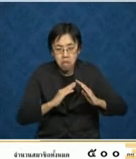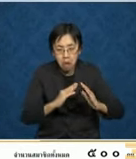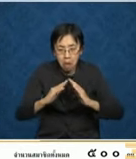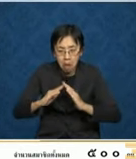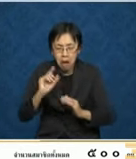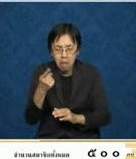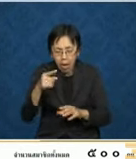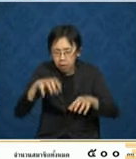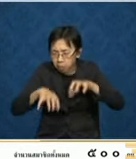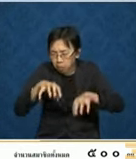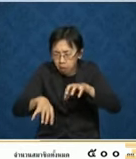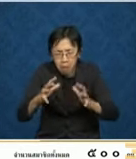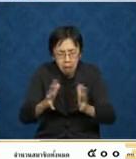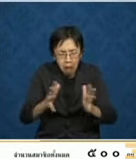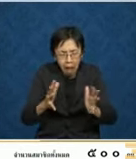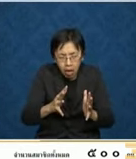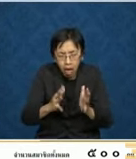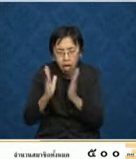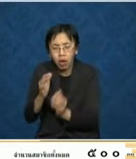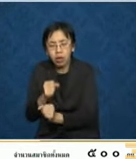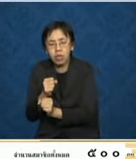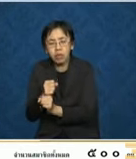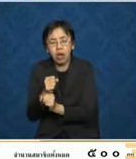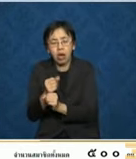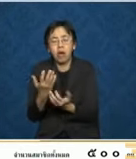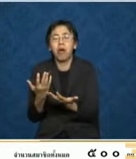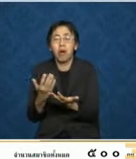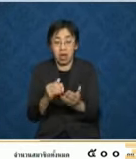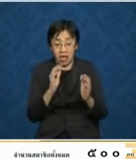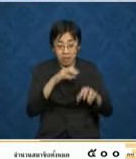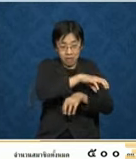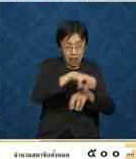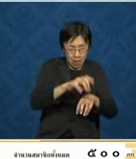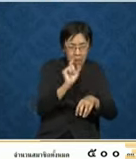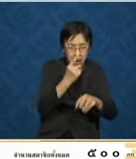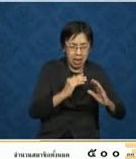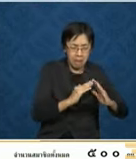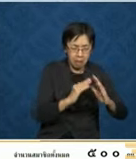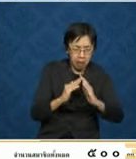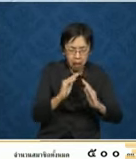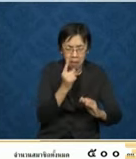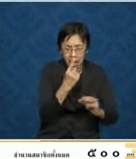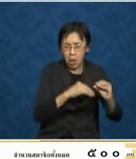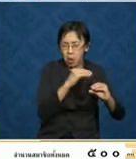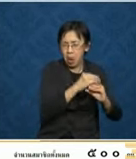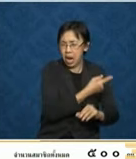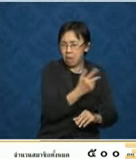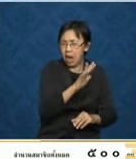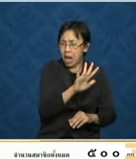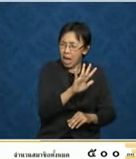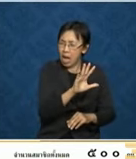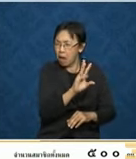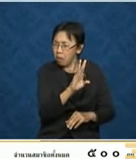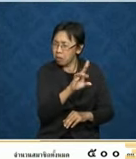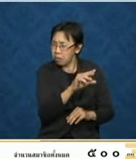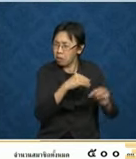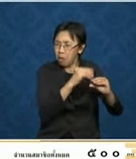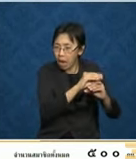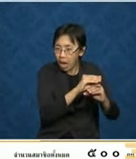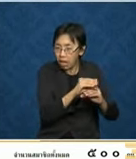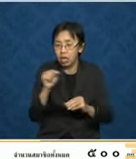ขึ้นอีก 6-7 โครงการและการขยายตัวของประชากรทำที่กล่าวไปข้างต้นทำให้